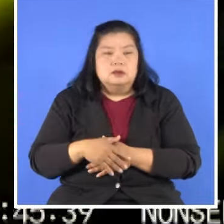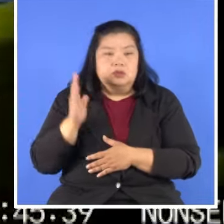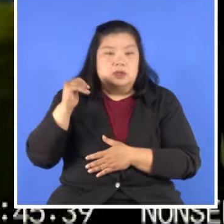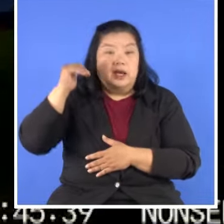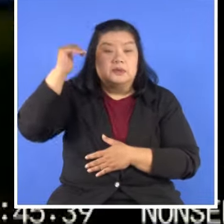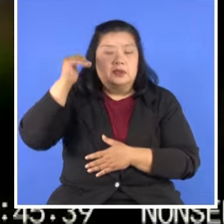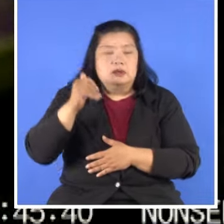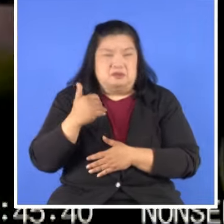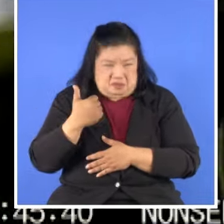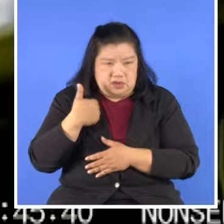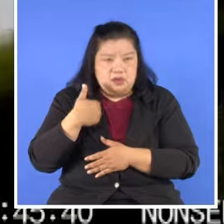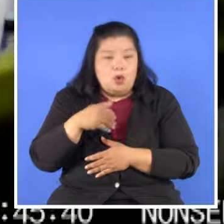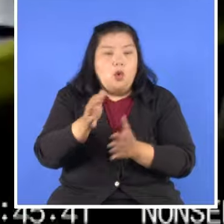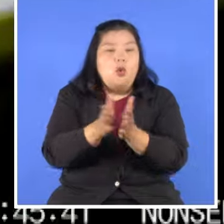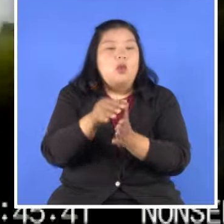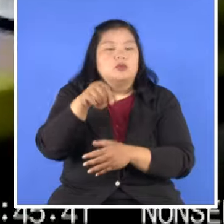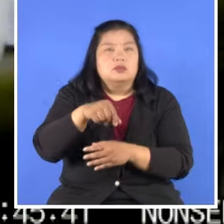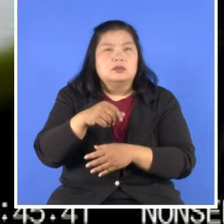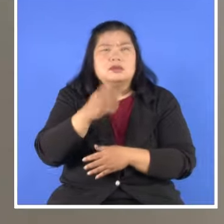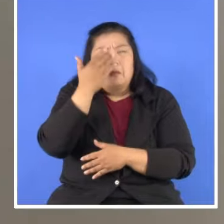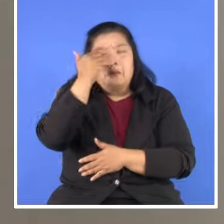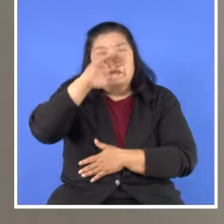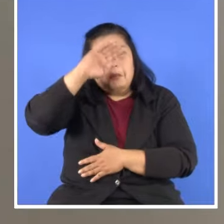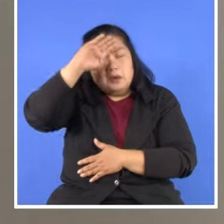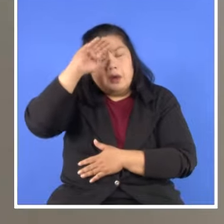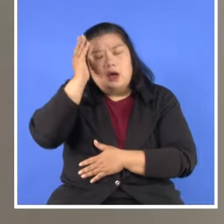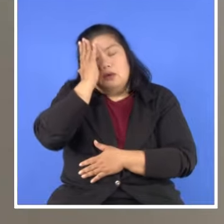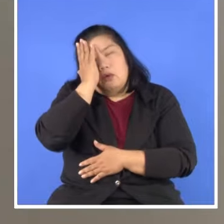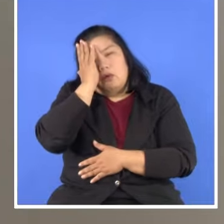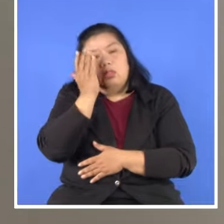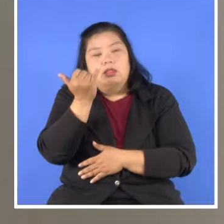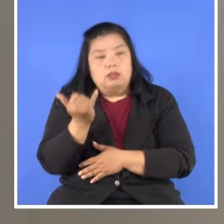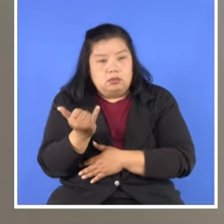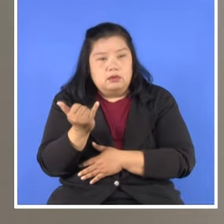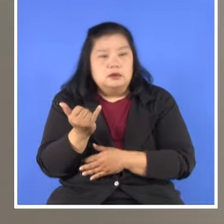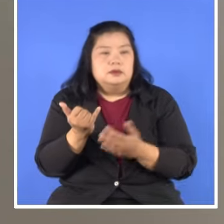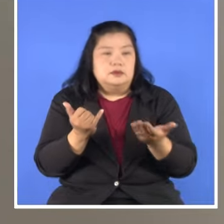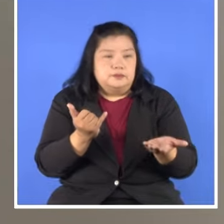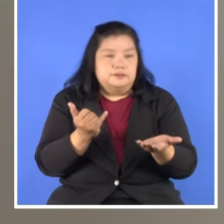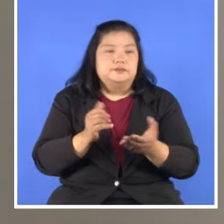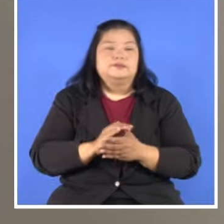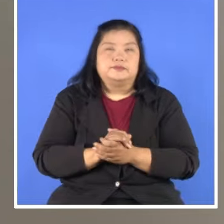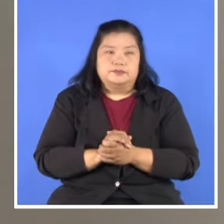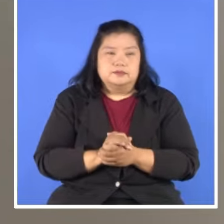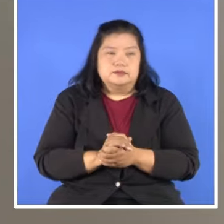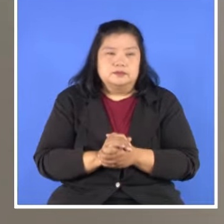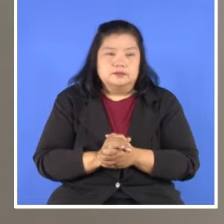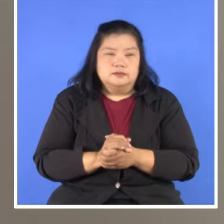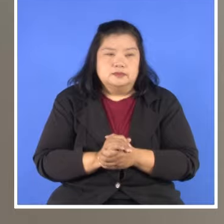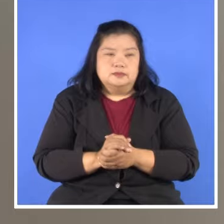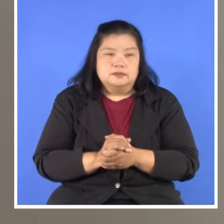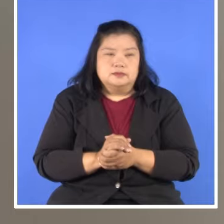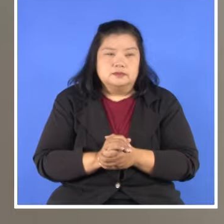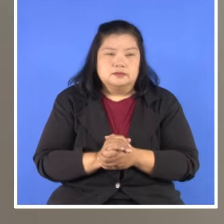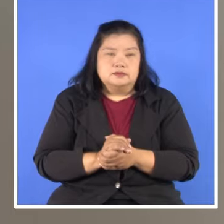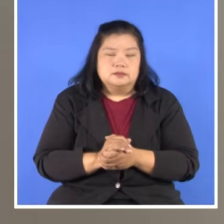พี่ชายอยู่ข้างในแล้วปรากฏว่านอนป่วยติดเตียงอยู่พี่แบ๊ ครับครับ เนี่ยนอนอยู่ในบ้านทีนี้ตอน